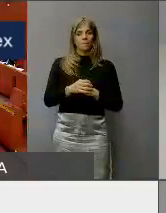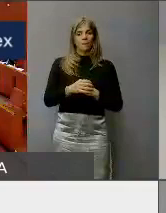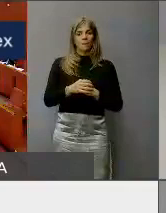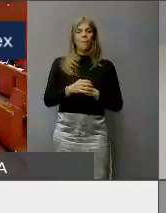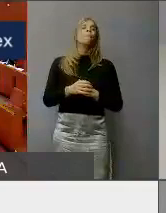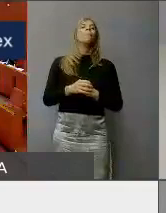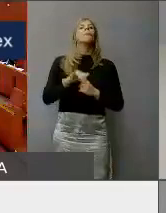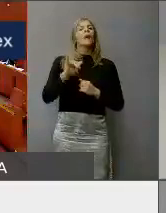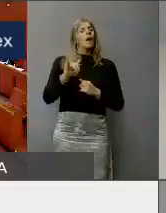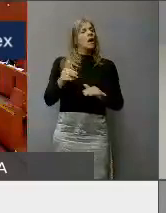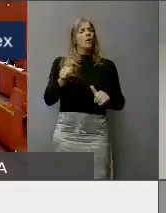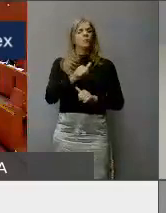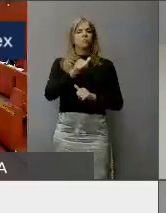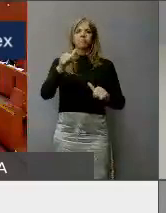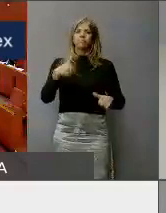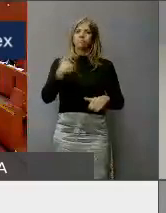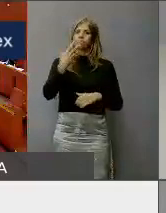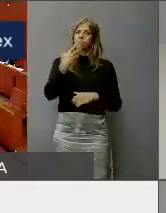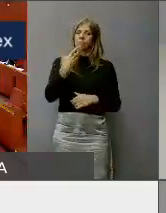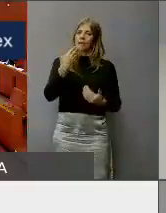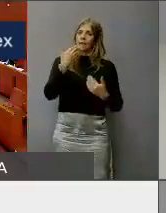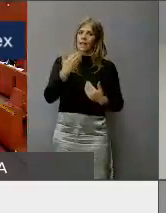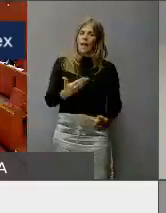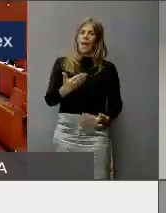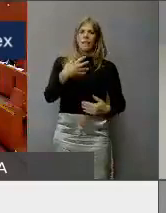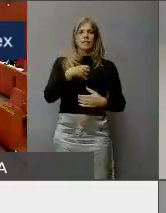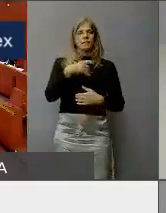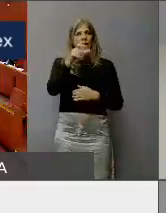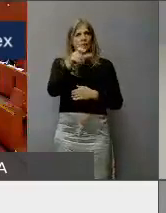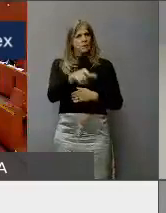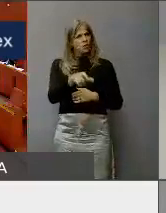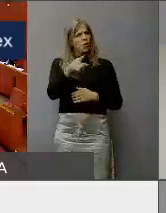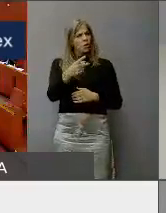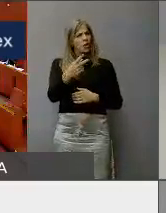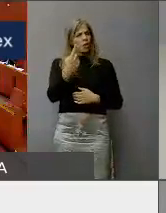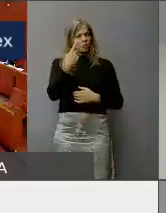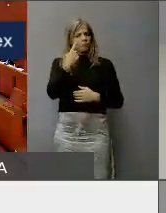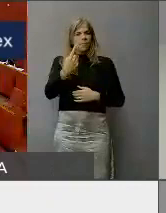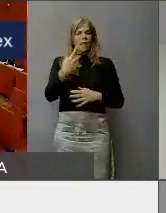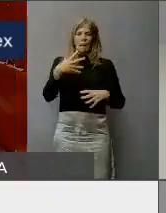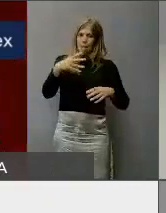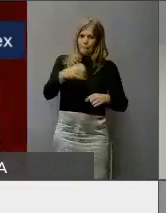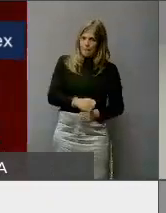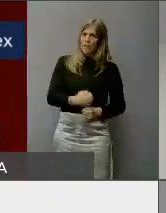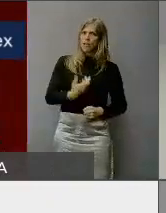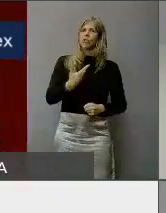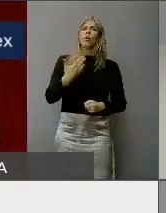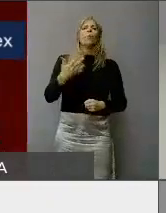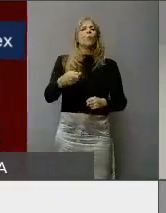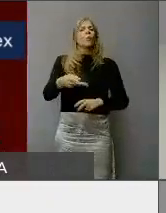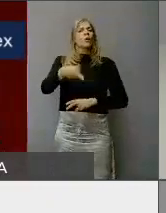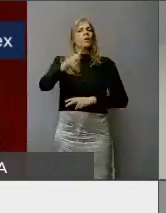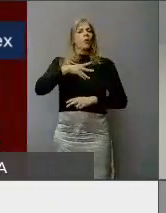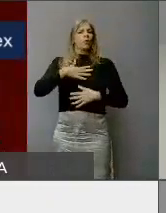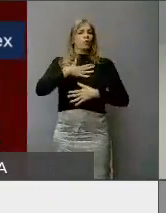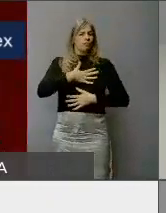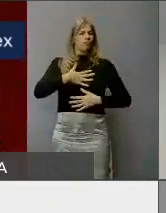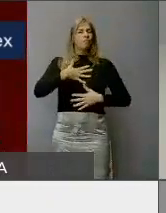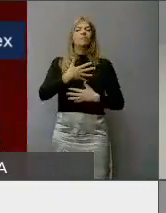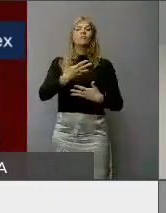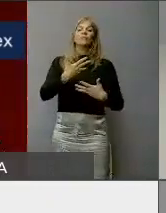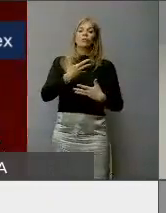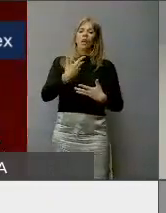ci sono per ringraziare appunto l'assessore per l'impegno che si è preso per la risposta esaustiva che ha dato che sicuramente